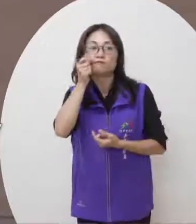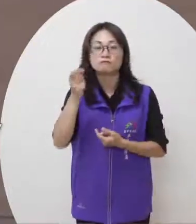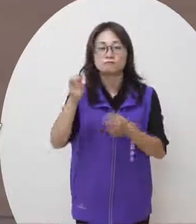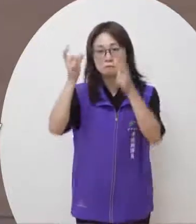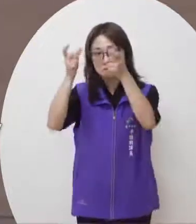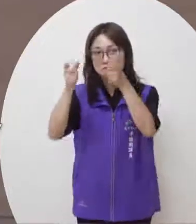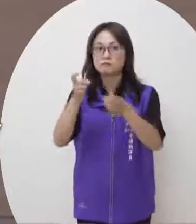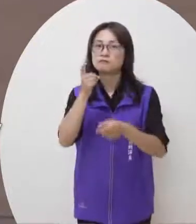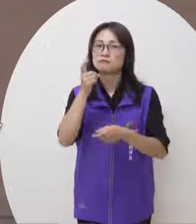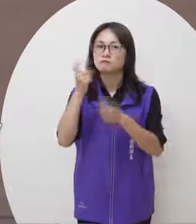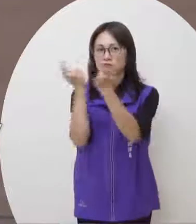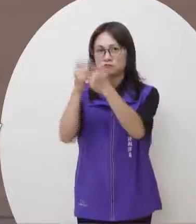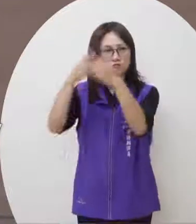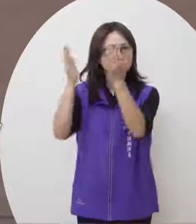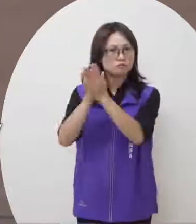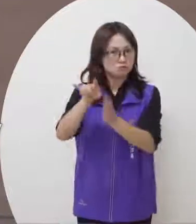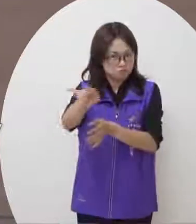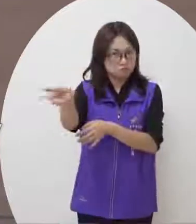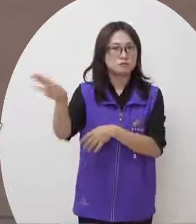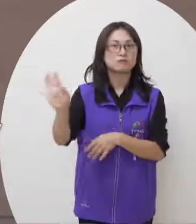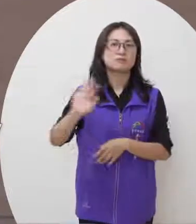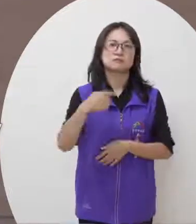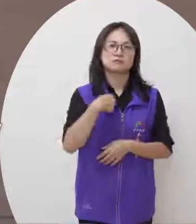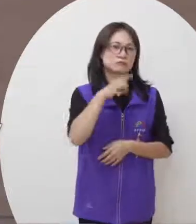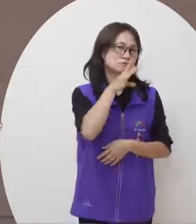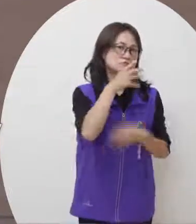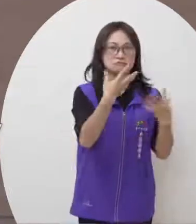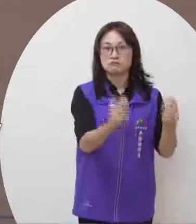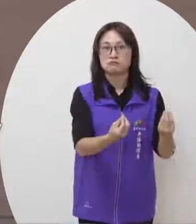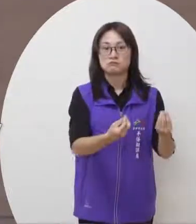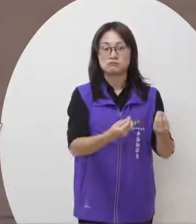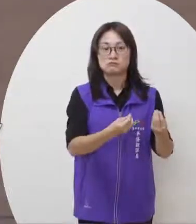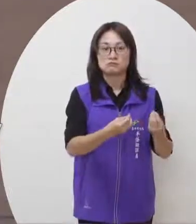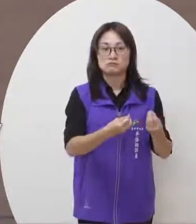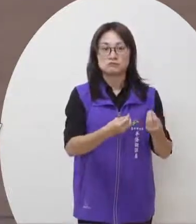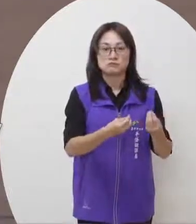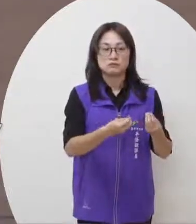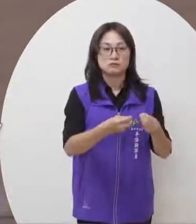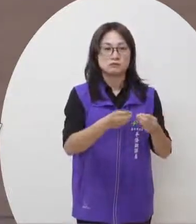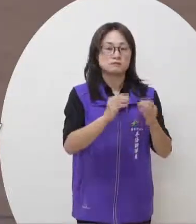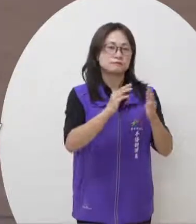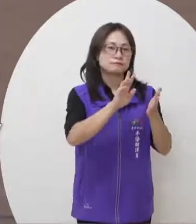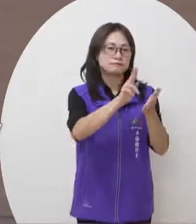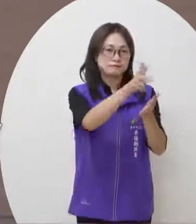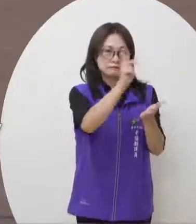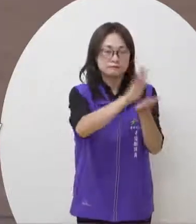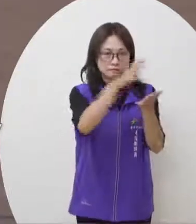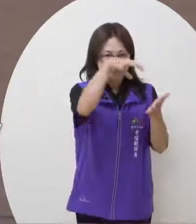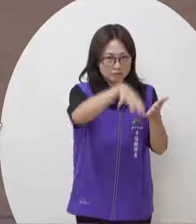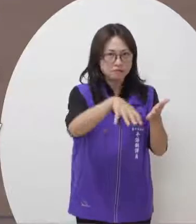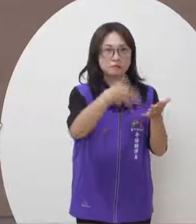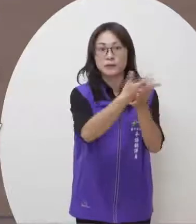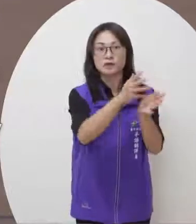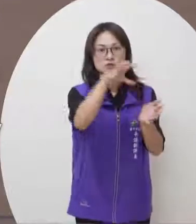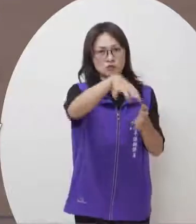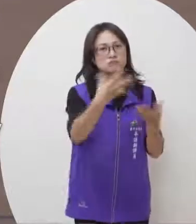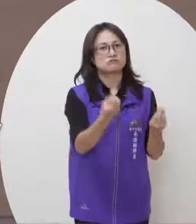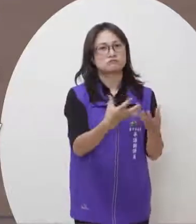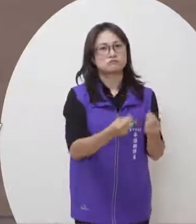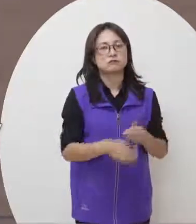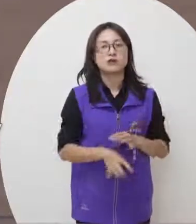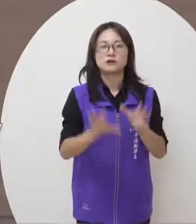有，我们台中市没有市立美术馆，没有像样的市立图书馆，所以我们做了双馆购